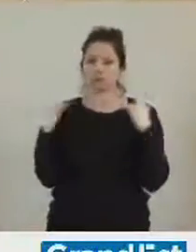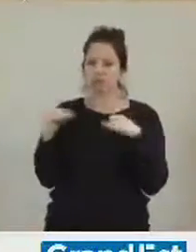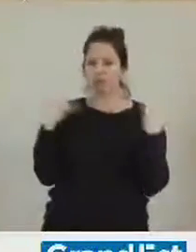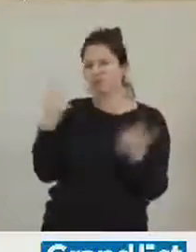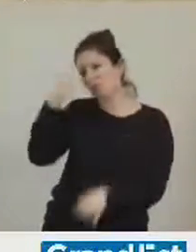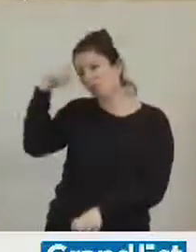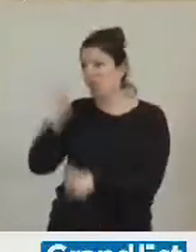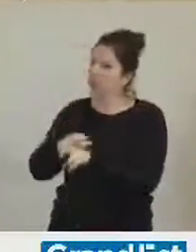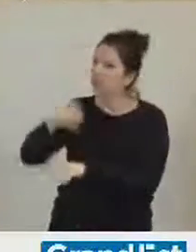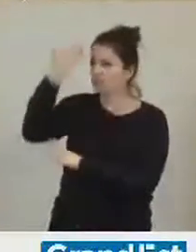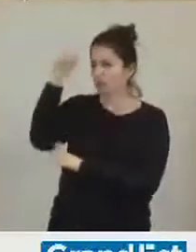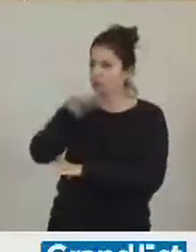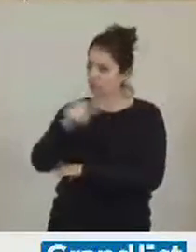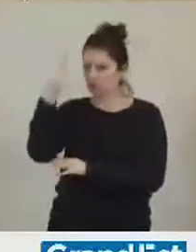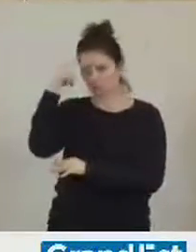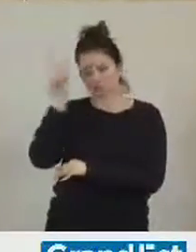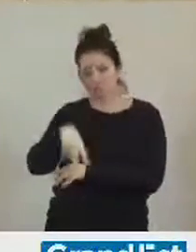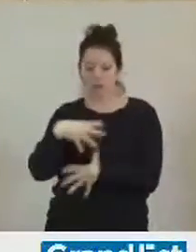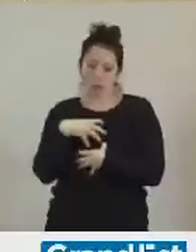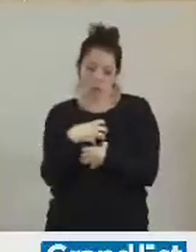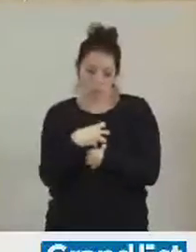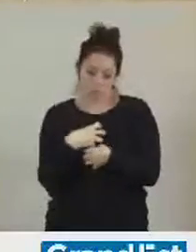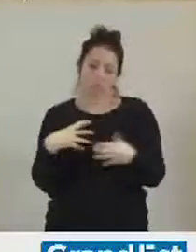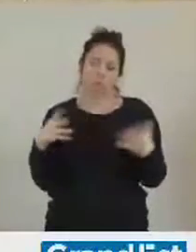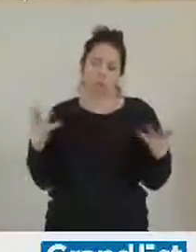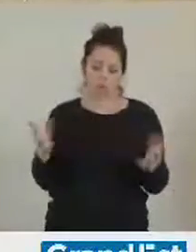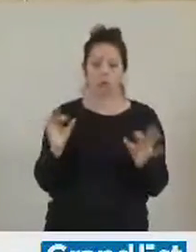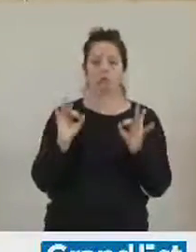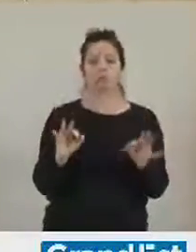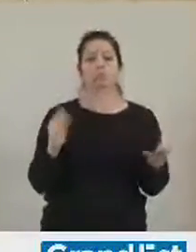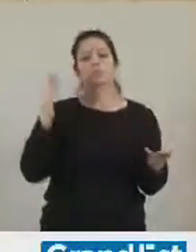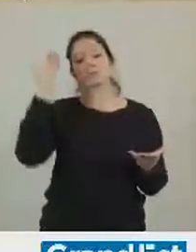mais la sincérité de ses angoisses. Chers collègues, en votant ce